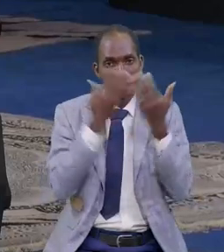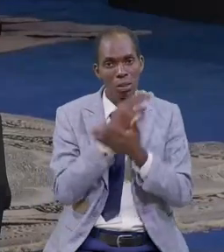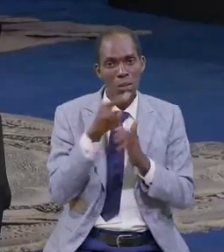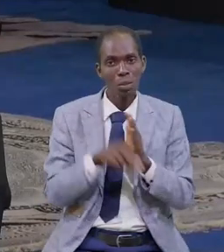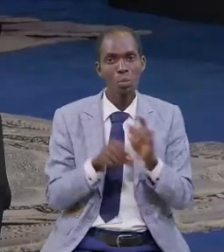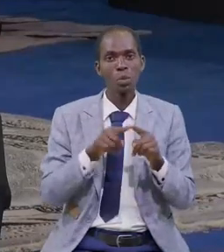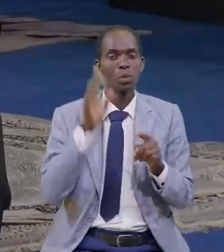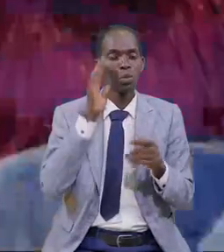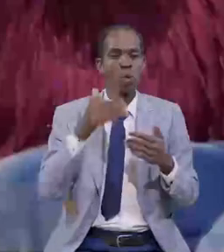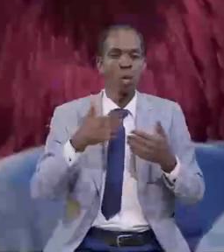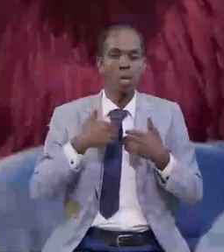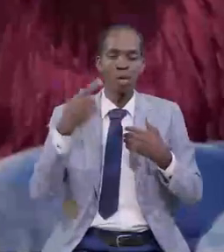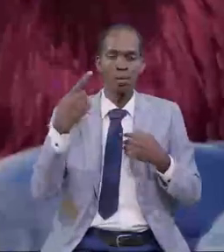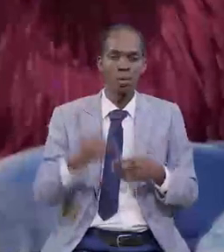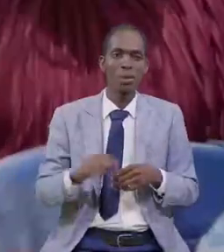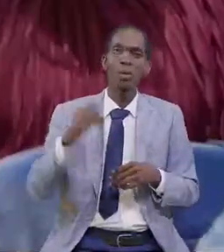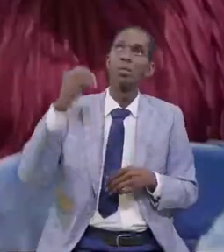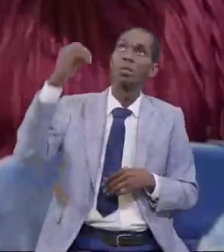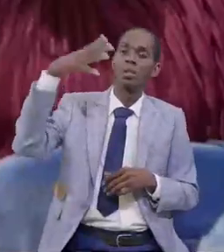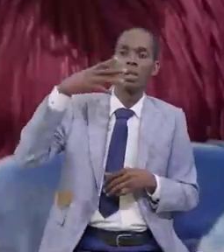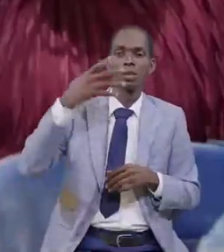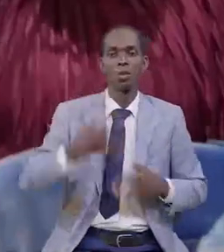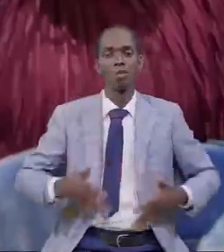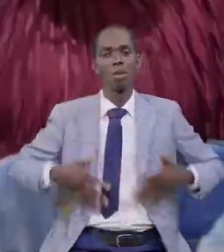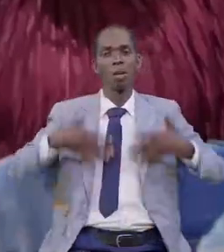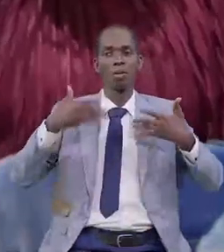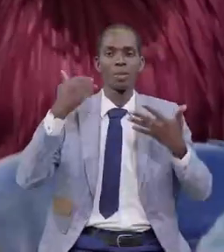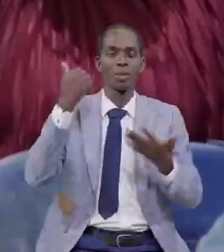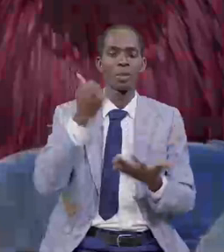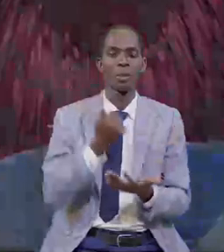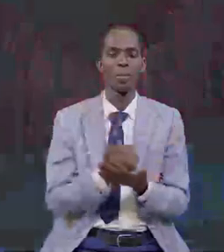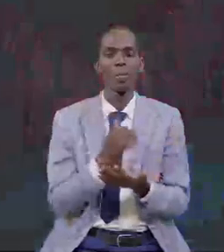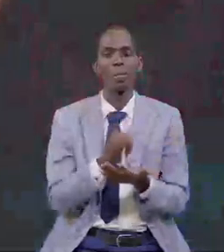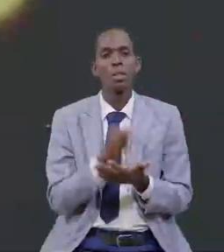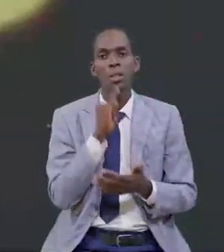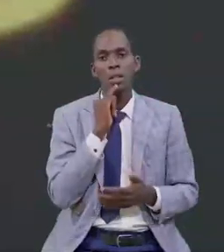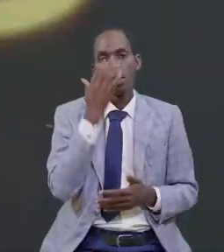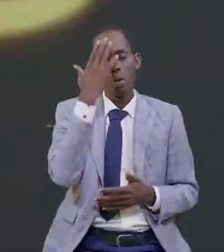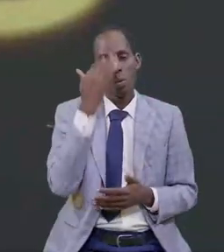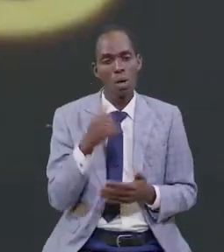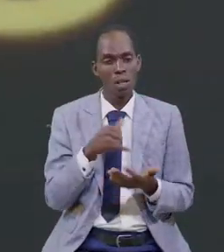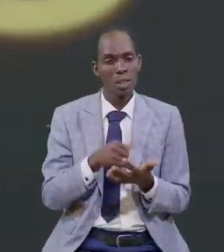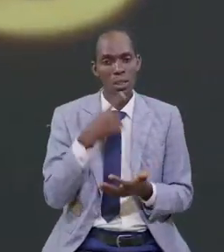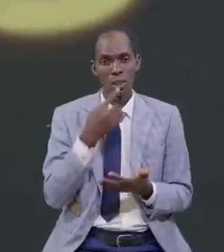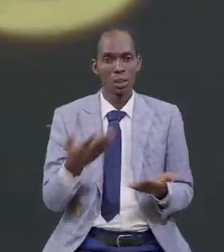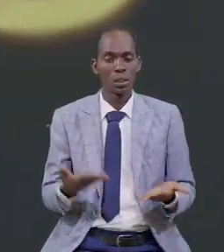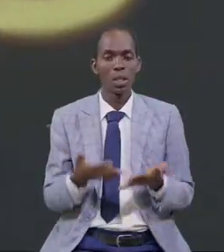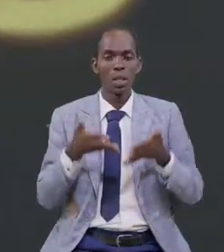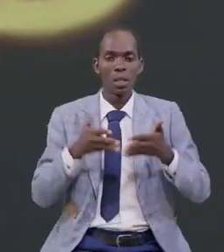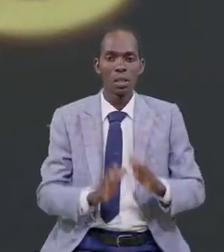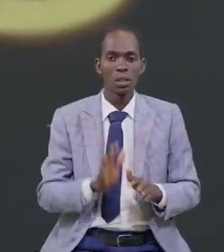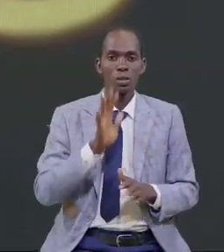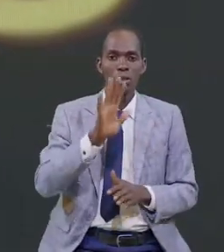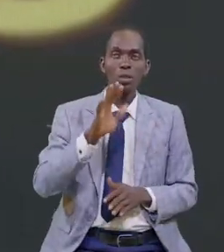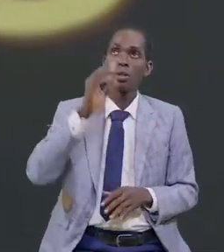la lumière de la vie un bon amène là-bas c'est pourquoi c'est dit et que votre lumière s